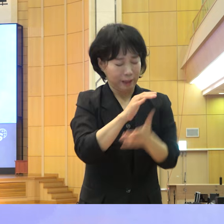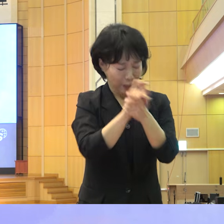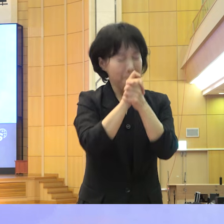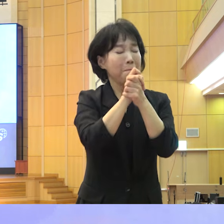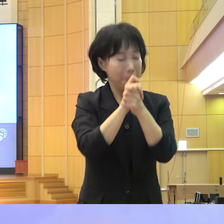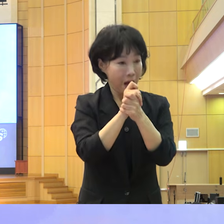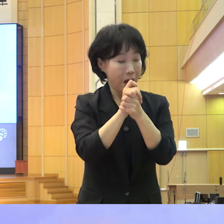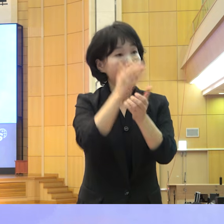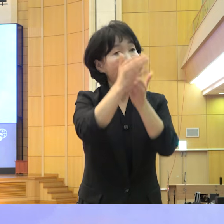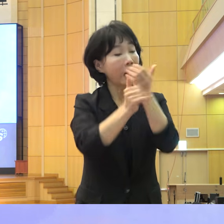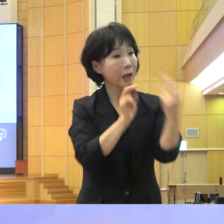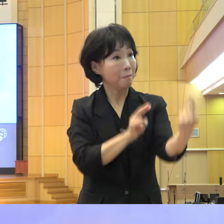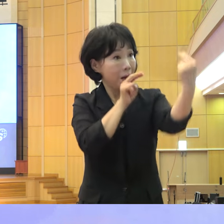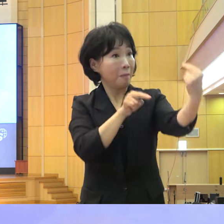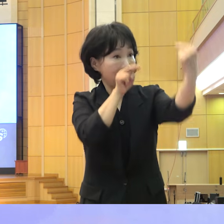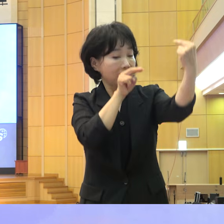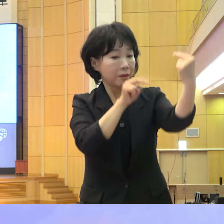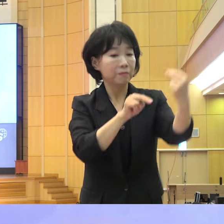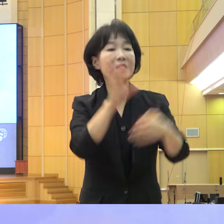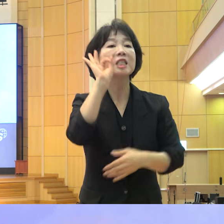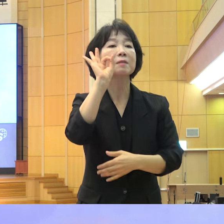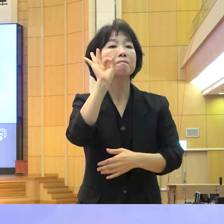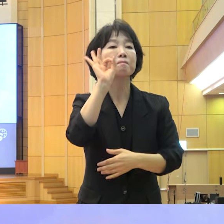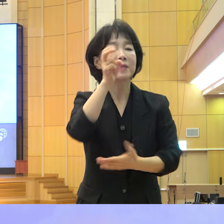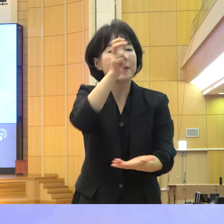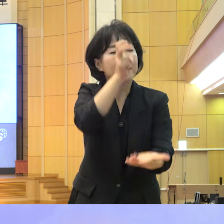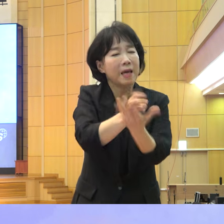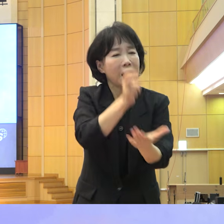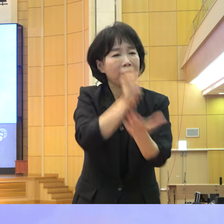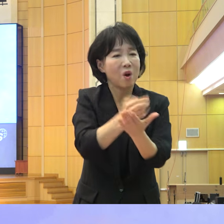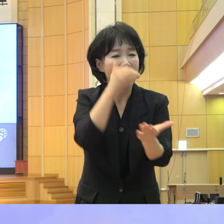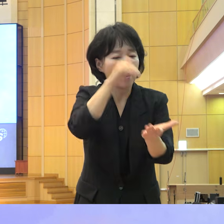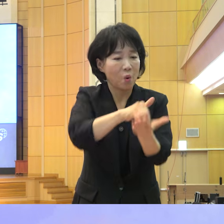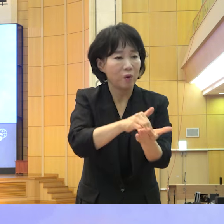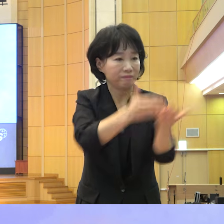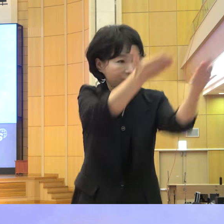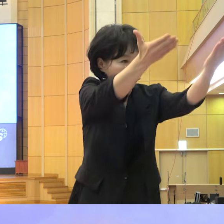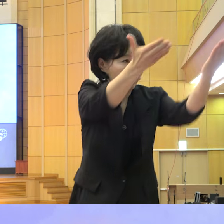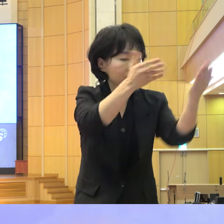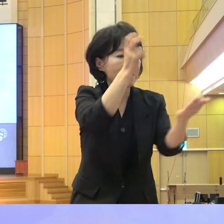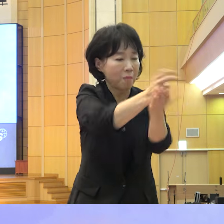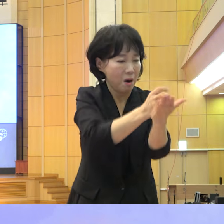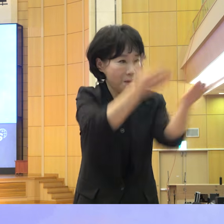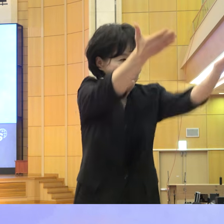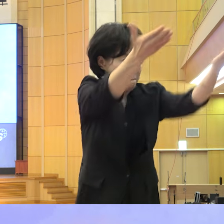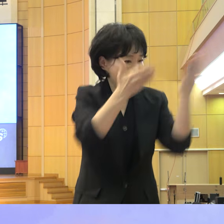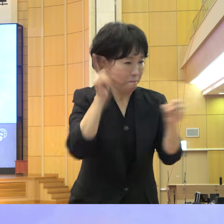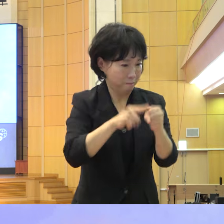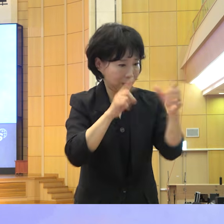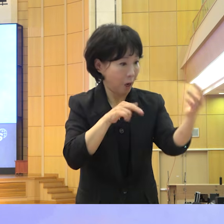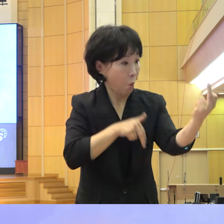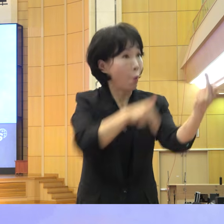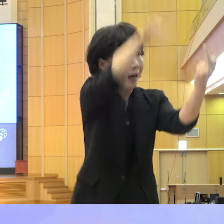십계명 두돌판, 그리고 모든 율법을 지금 하나님이 주셔서 받고자